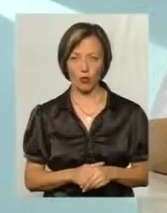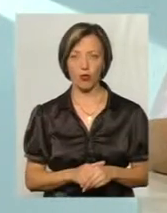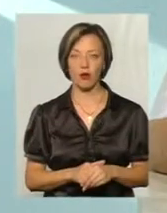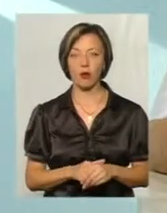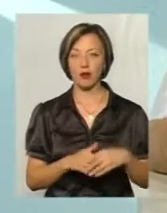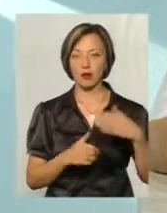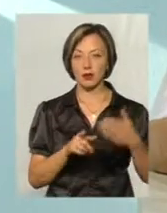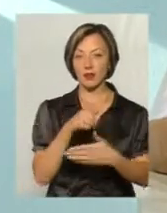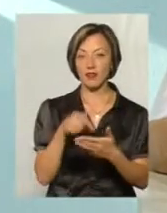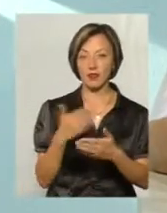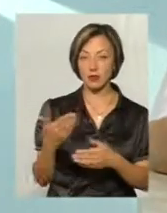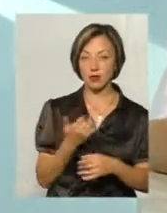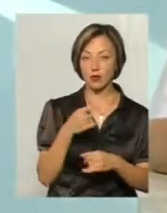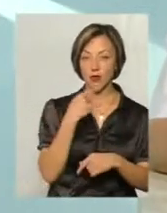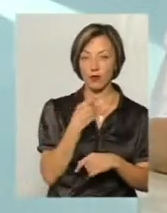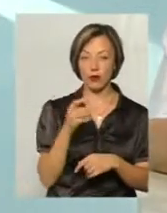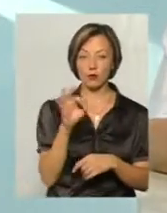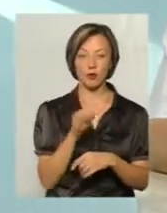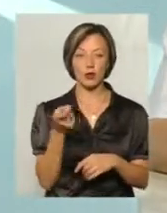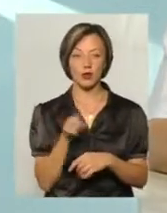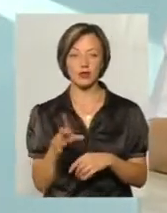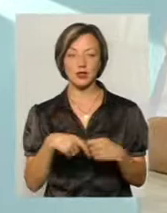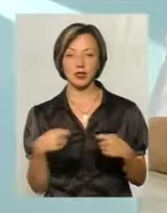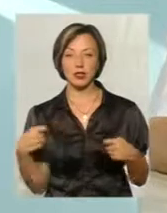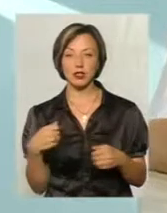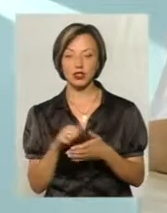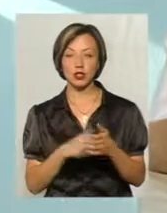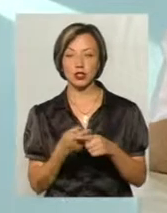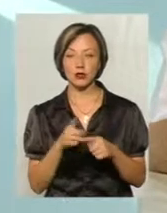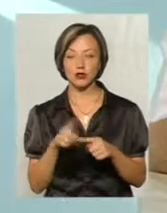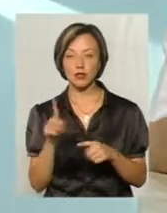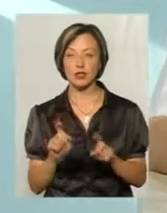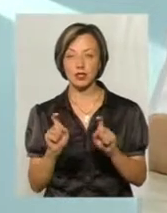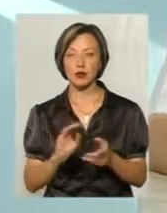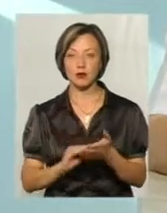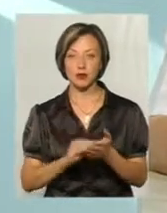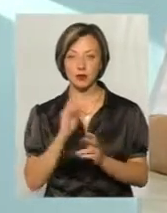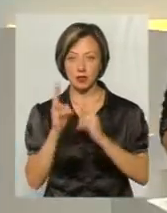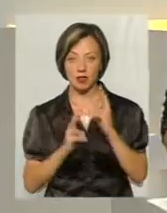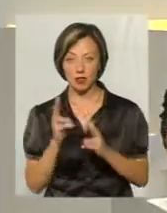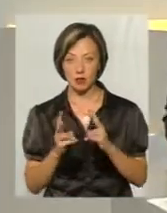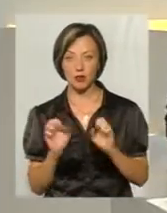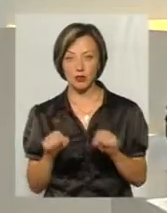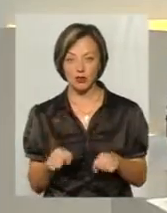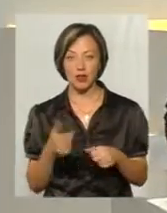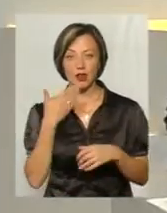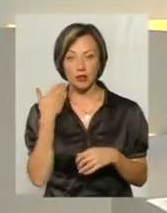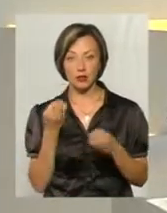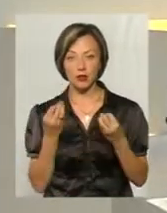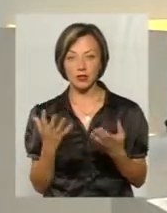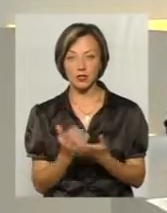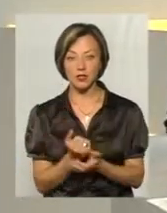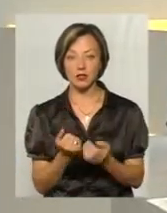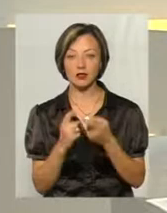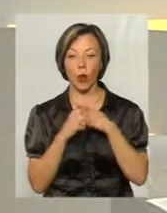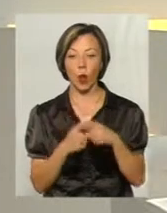Вони... Але ви зараз говорите про те, що все затягується через те, що вони сидять і пишуть скарги. То, можливо, легше просто знайти